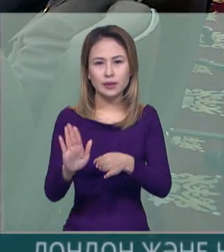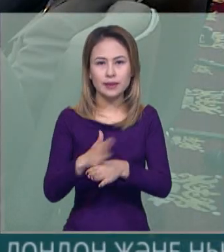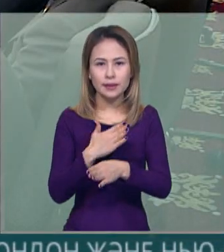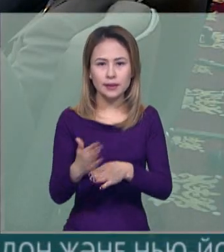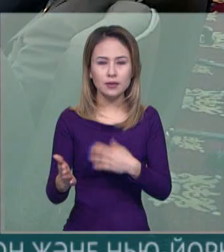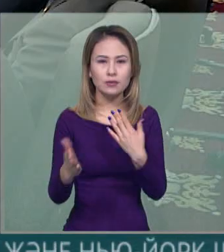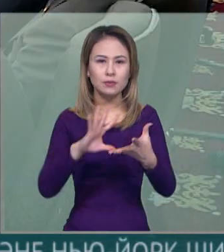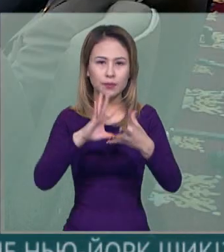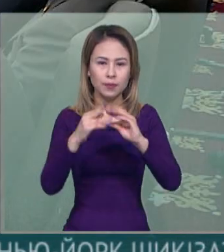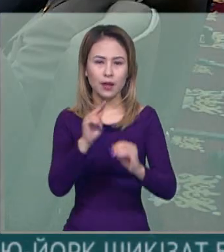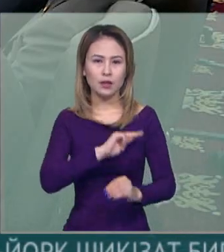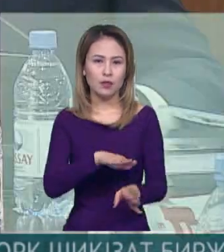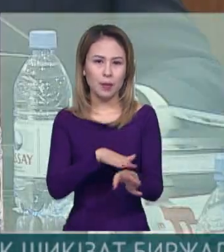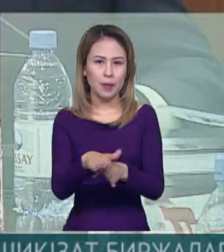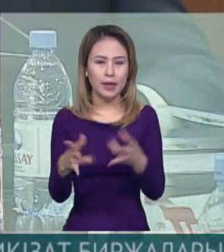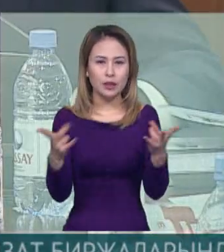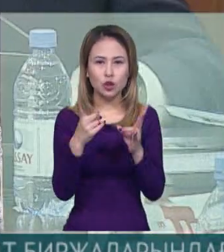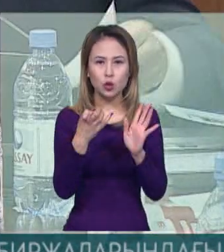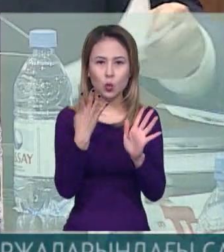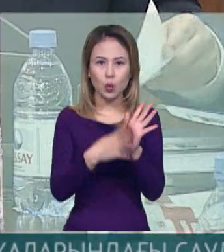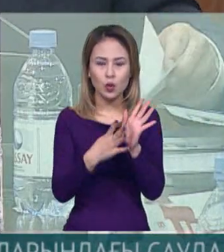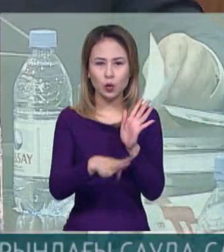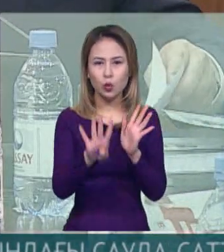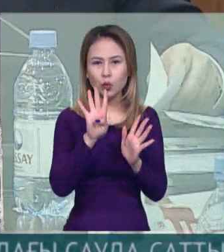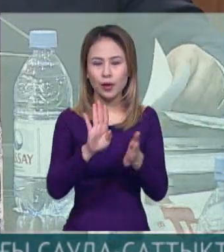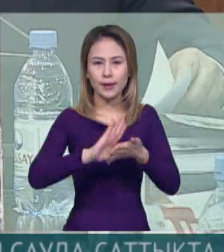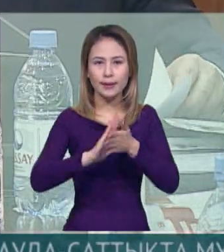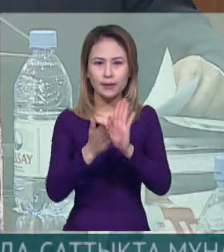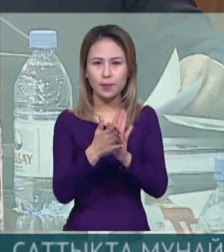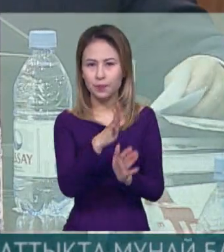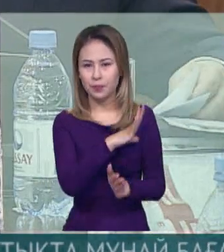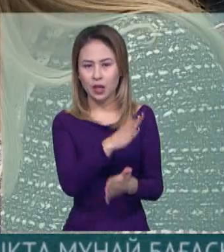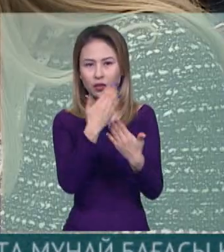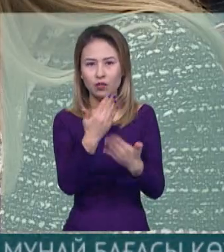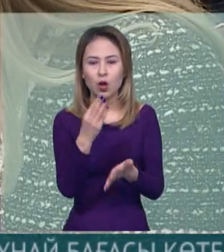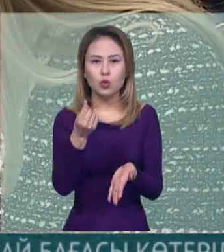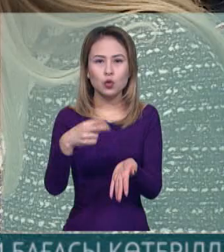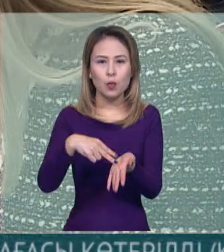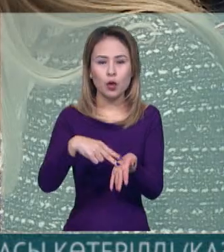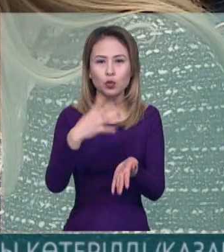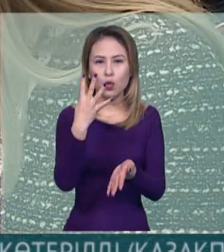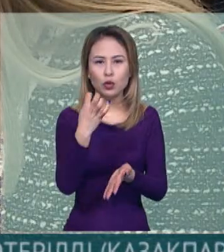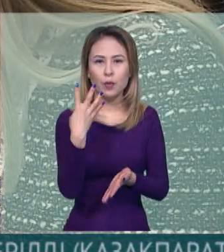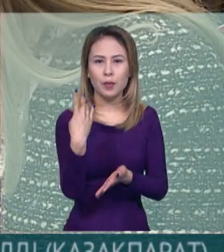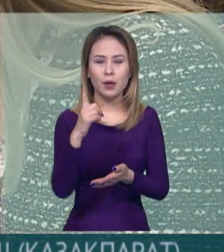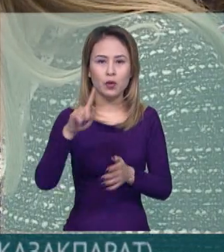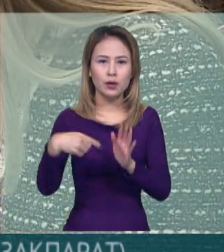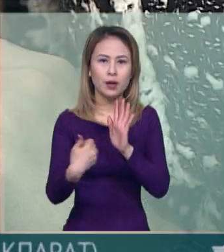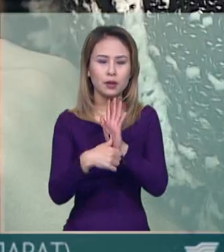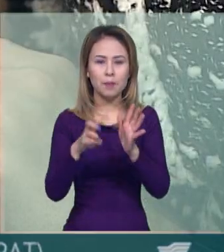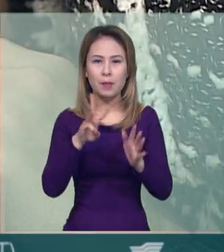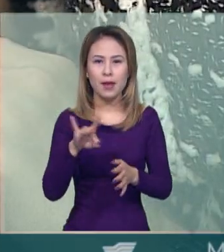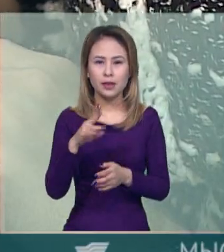әріптестік аясында жүзеге асырылу керек 194 келісім шарт жасалынған. Бұл дегеніміз сомасы 401,6 миллиард теңгеге